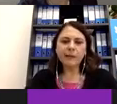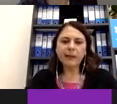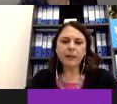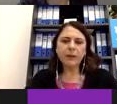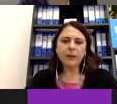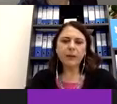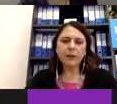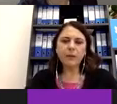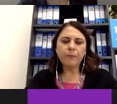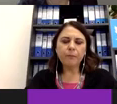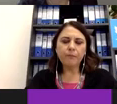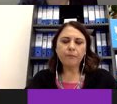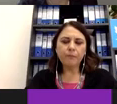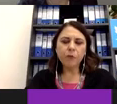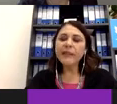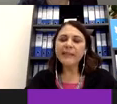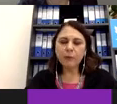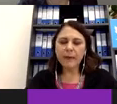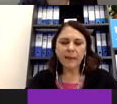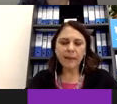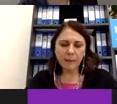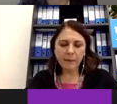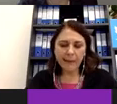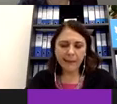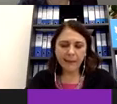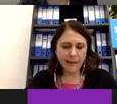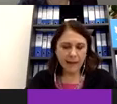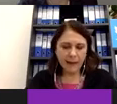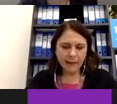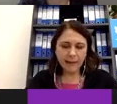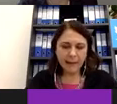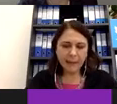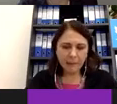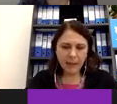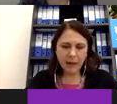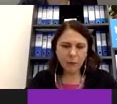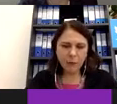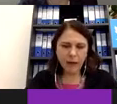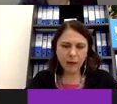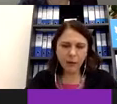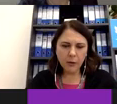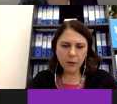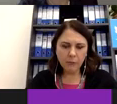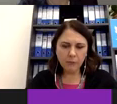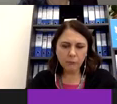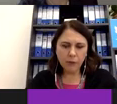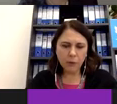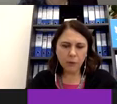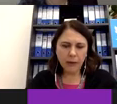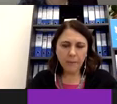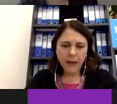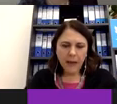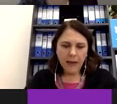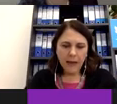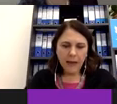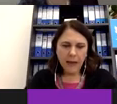Nel senso che ehm c'è sicuramente nella prima fase della della pandemia una ehm una diciamo